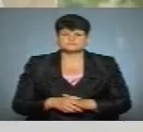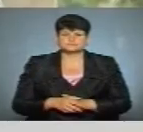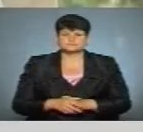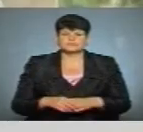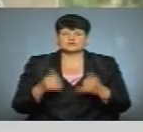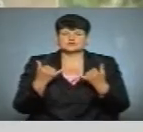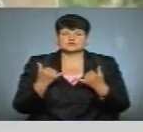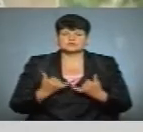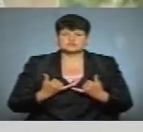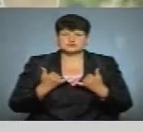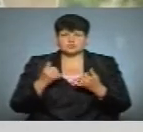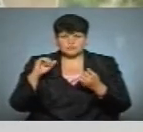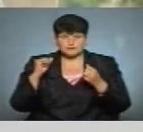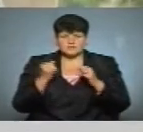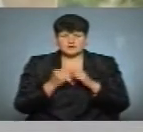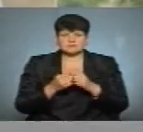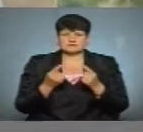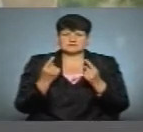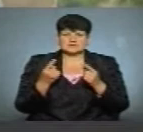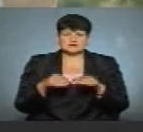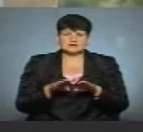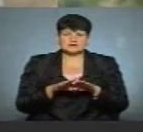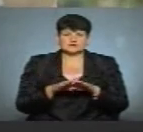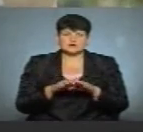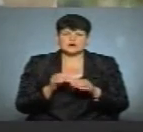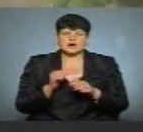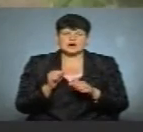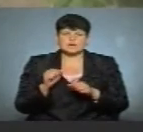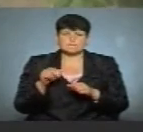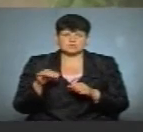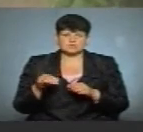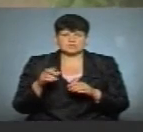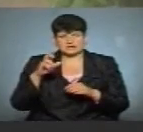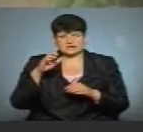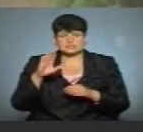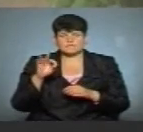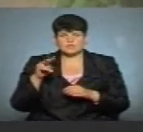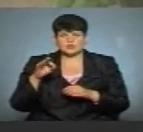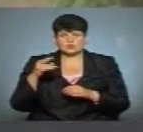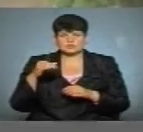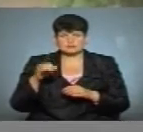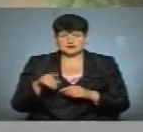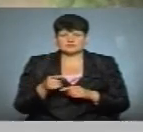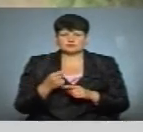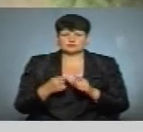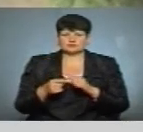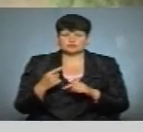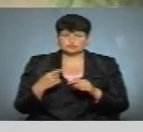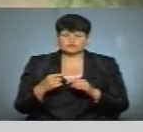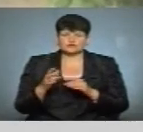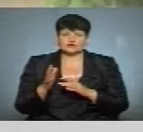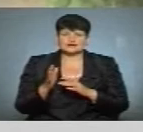Сьогодні вшановуємо пам'ять великого рівноапостольного князя Володимира. Він навернув до християнства,